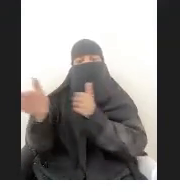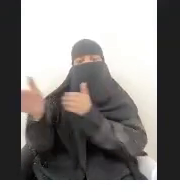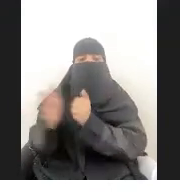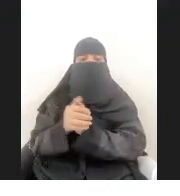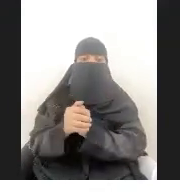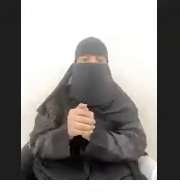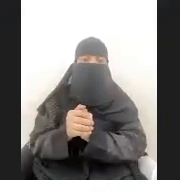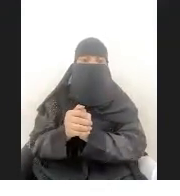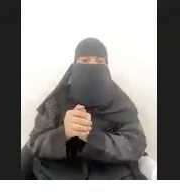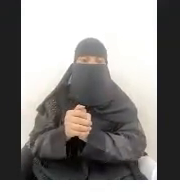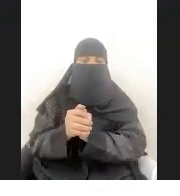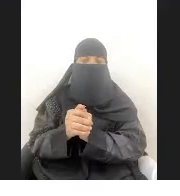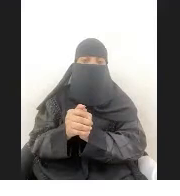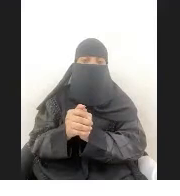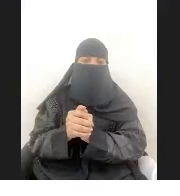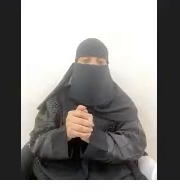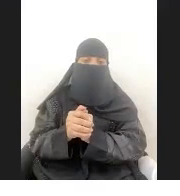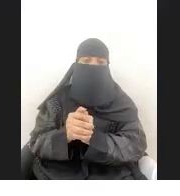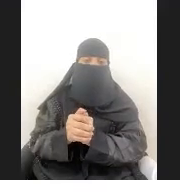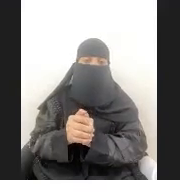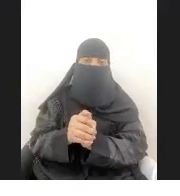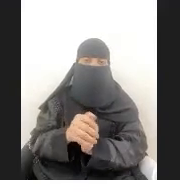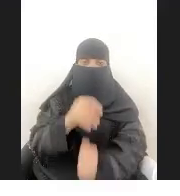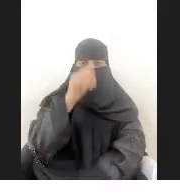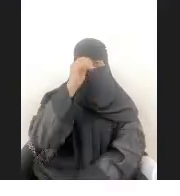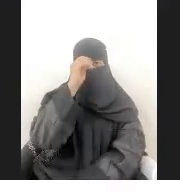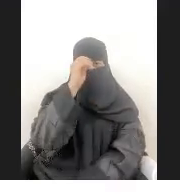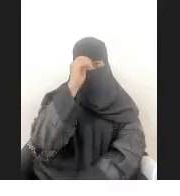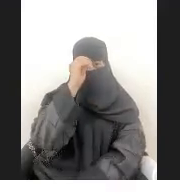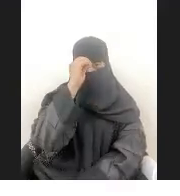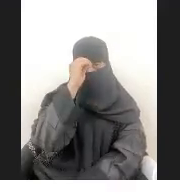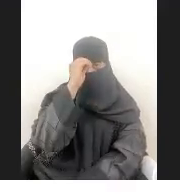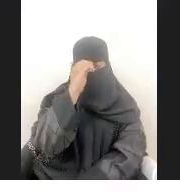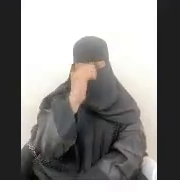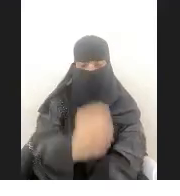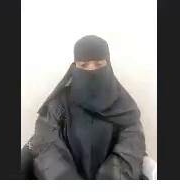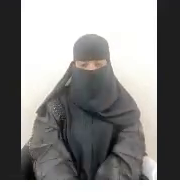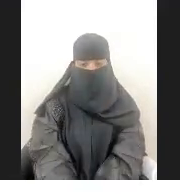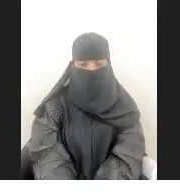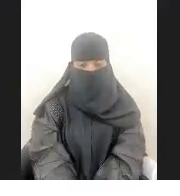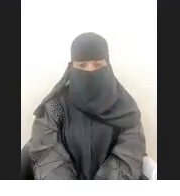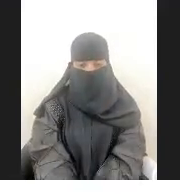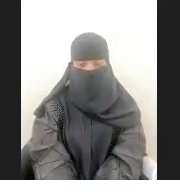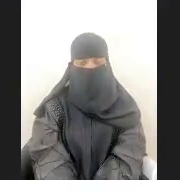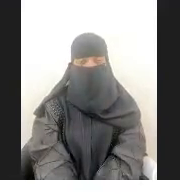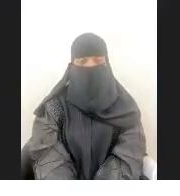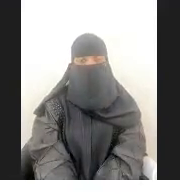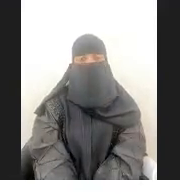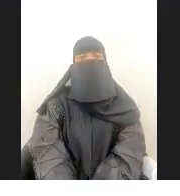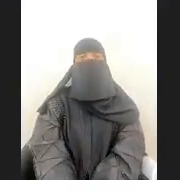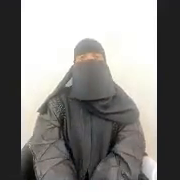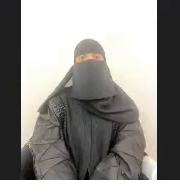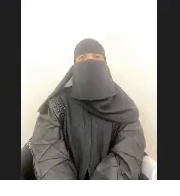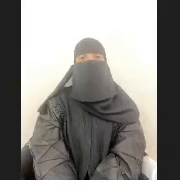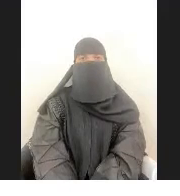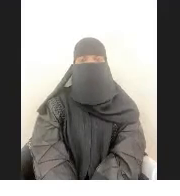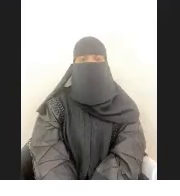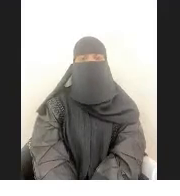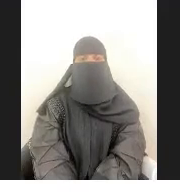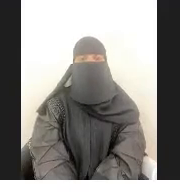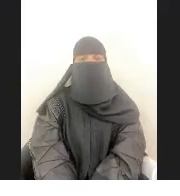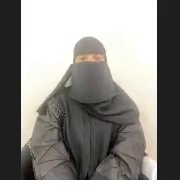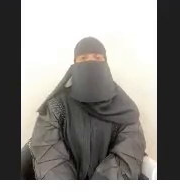الحضورية دكتورة دلين، الله يسلمك، تبقى دقيقتين على الوقت. طيب ممتاز، بالنسبة لا. للشكرا جزيلا. بالنسبة